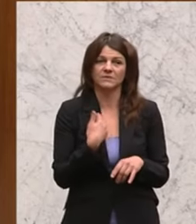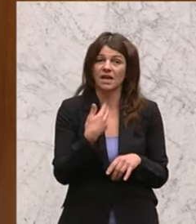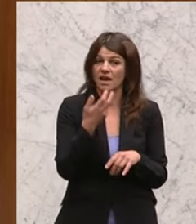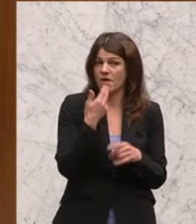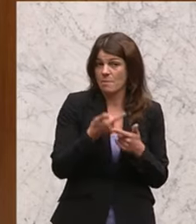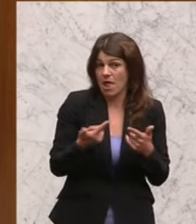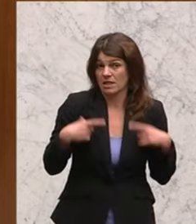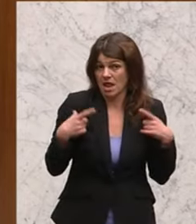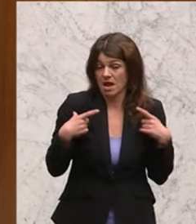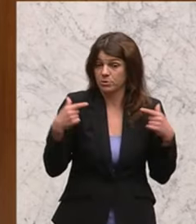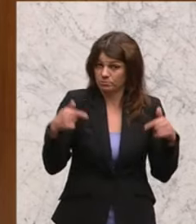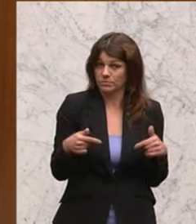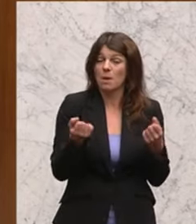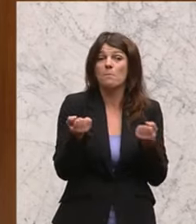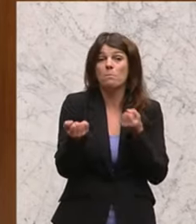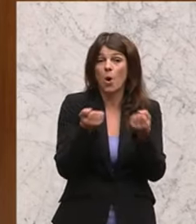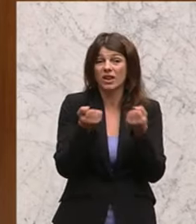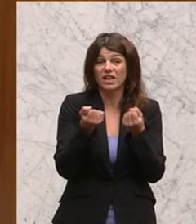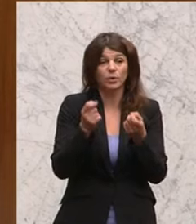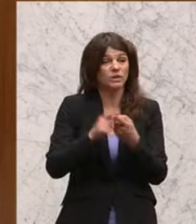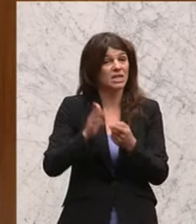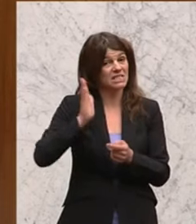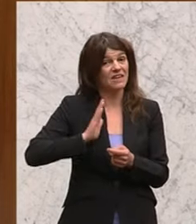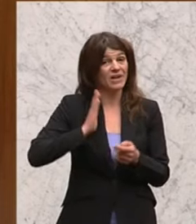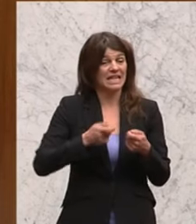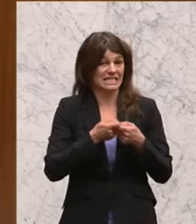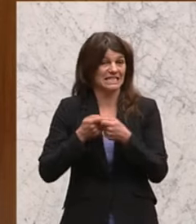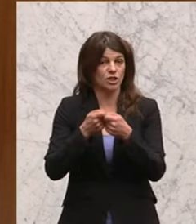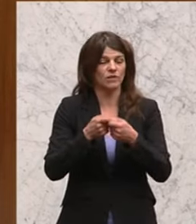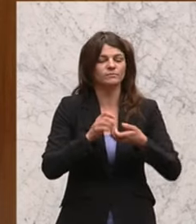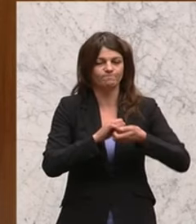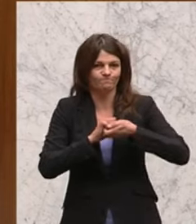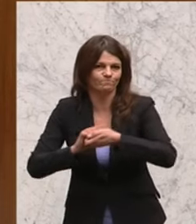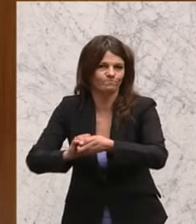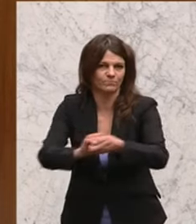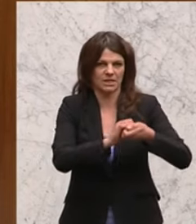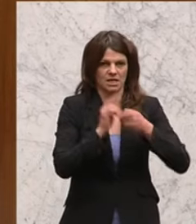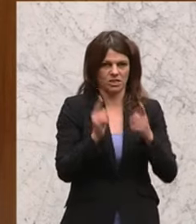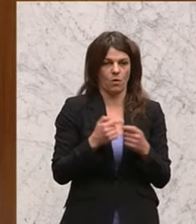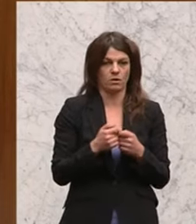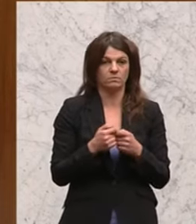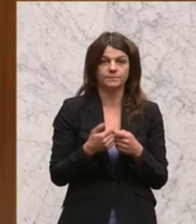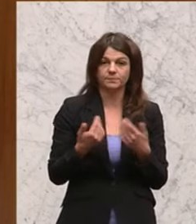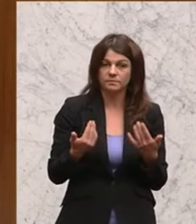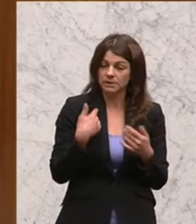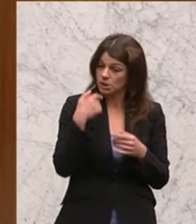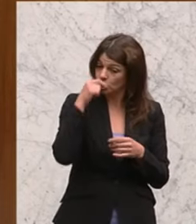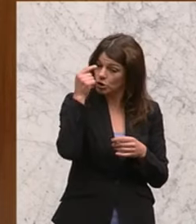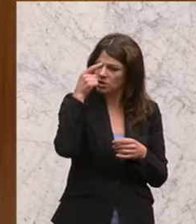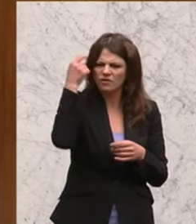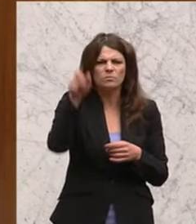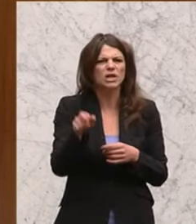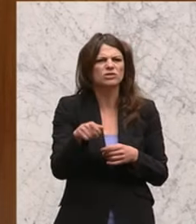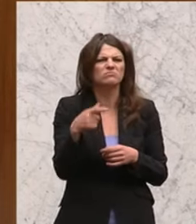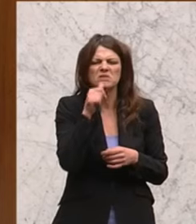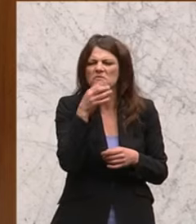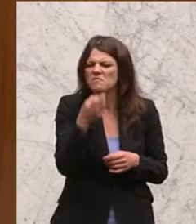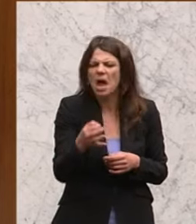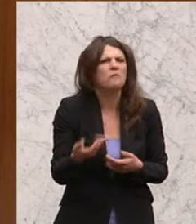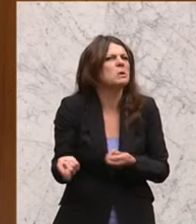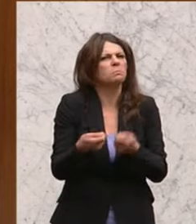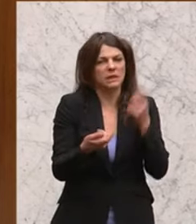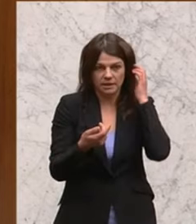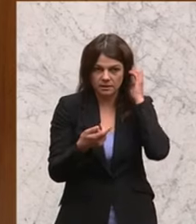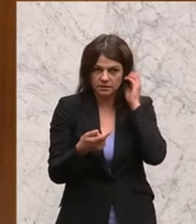Land leben, in dem Politik und Zivilgesellschaft Hand in Hand geht, in dem wir stolz sind auf Menschen, die nicht fragen, was es ihnen